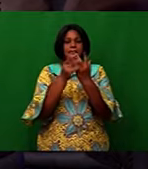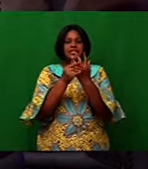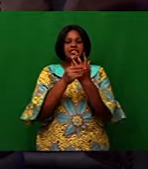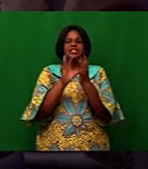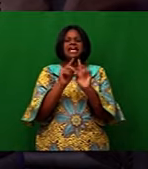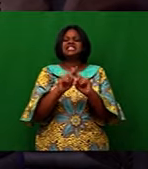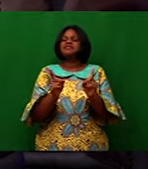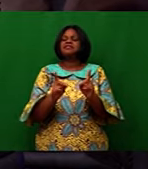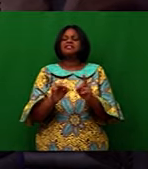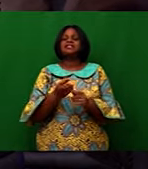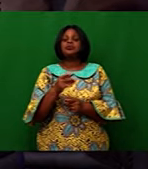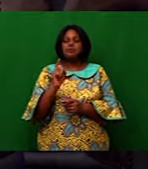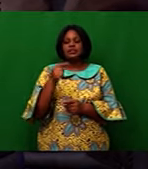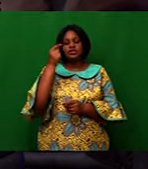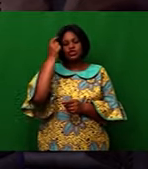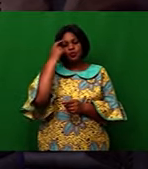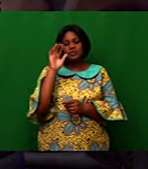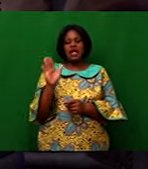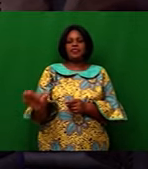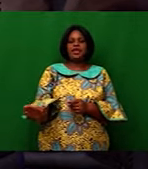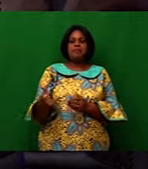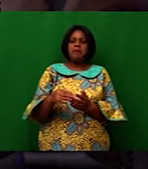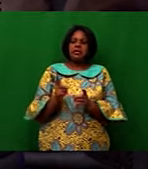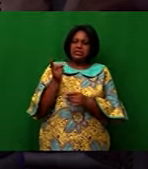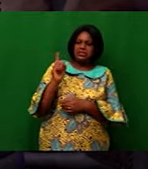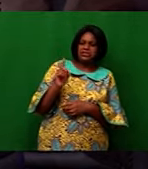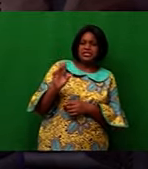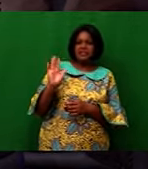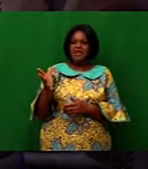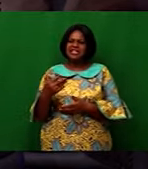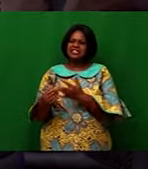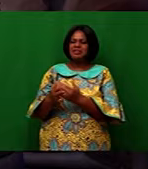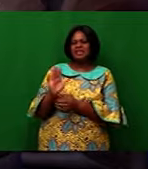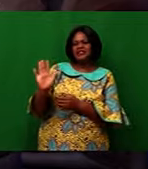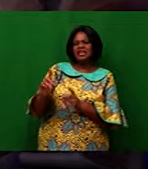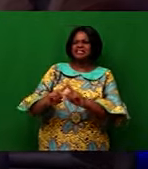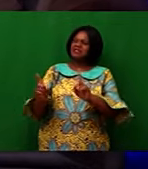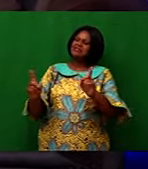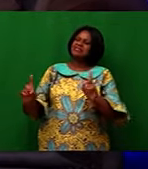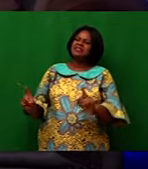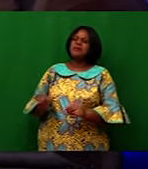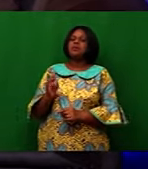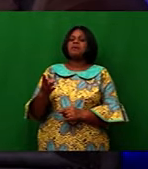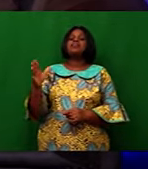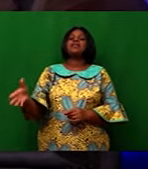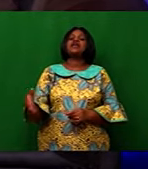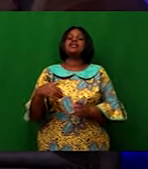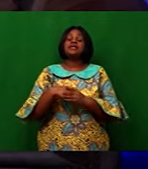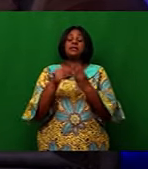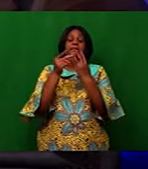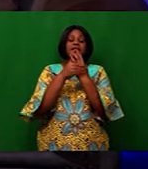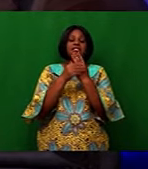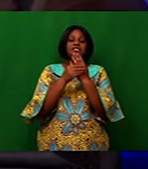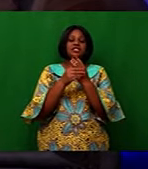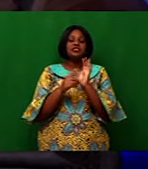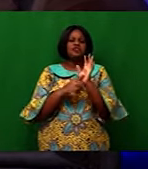kune zvakawanda zvatinofanira kutarisira. Mune urwere, mune zvinotambudza, mune zvinodini. Mbereko musaite